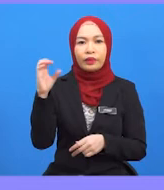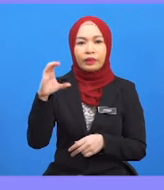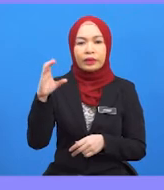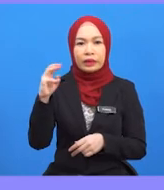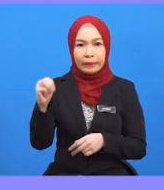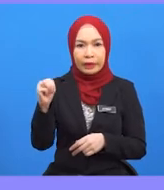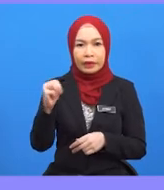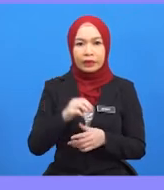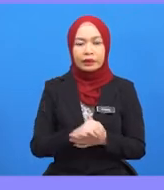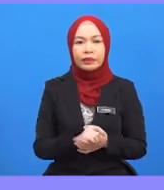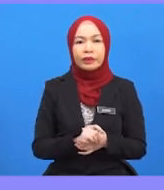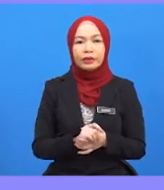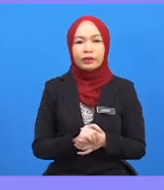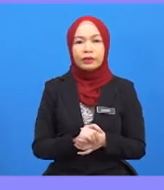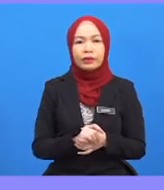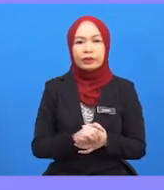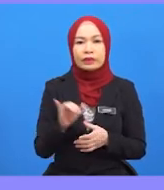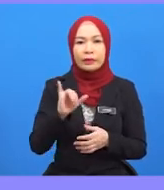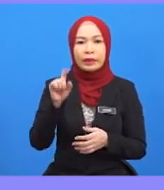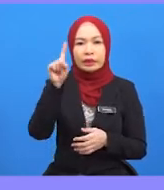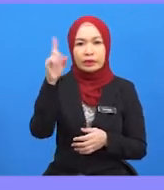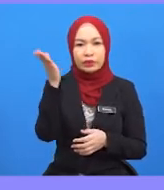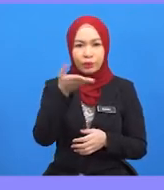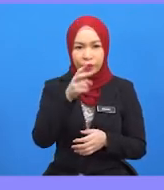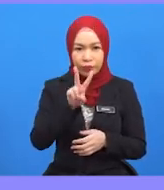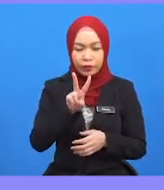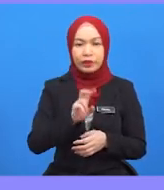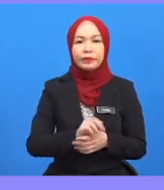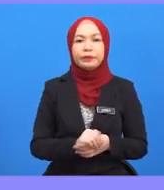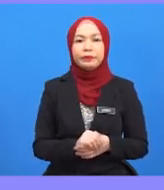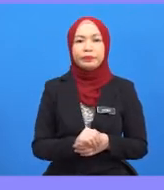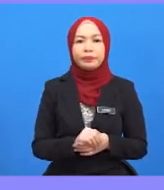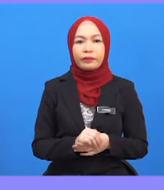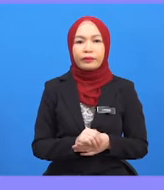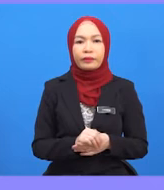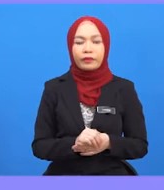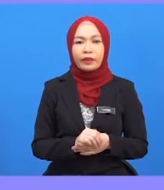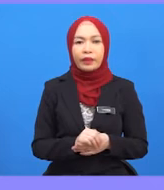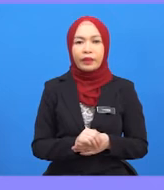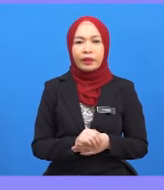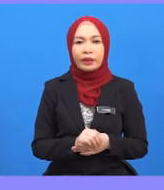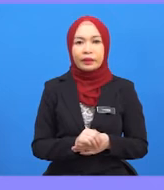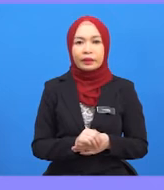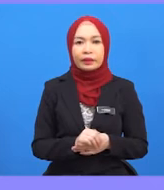50.00 cm padu bersamaan dengan 1 per 2.